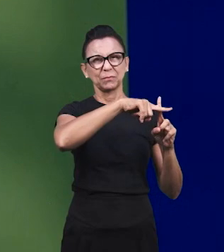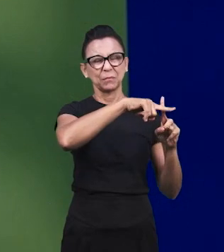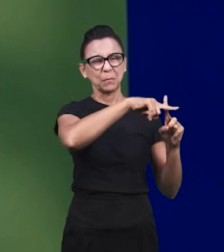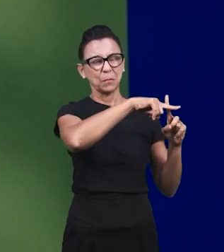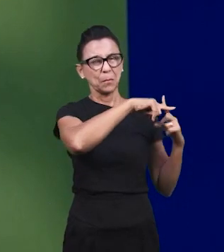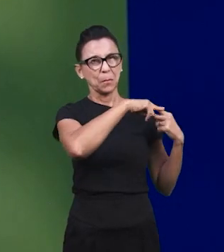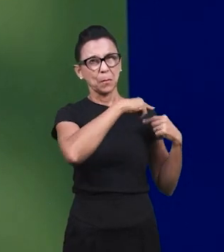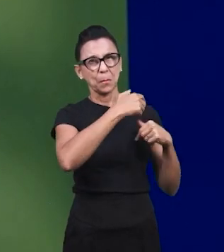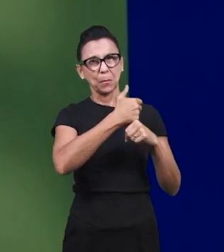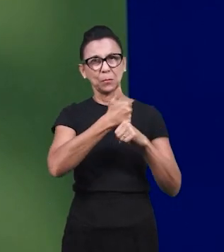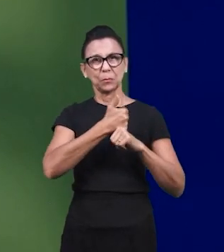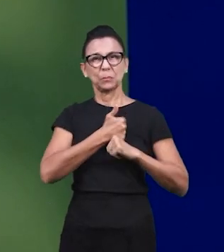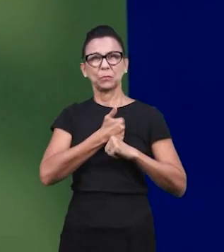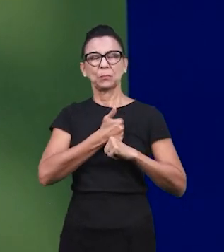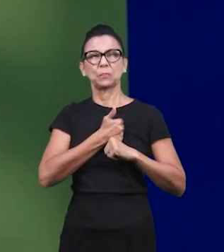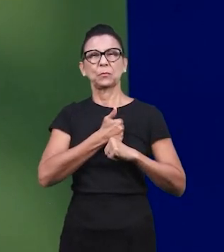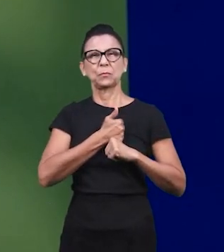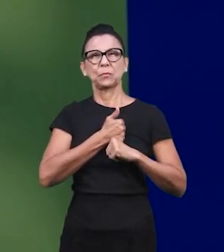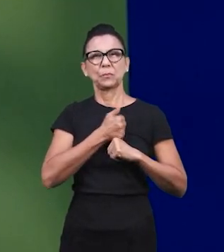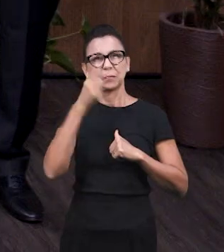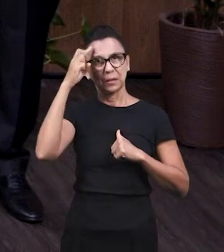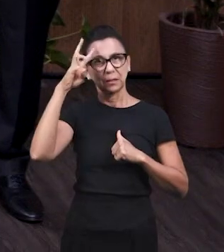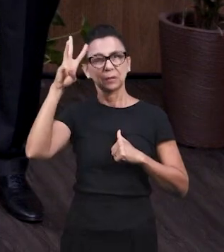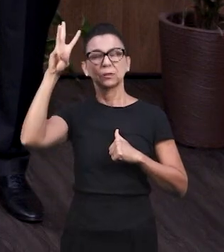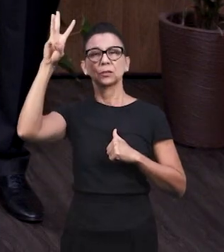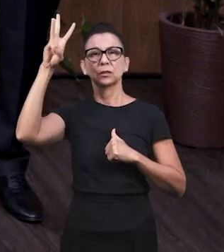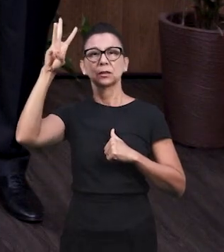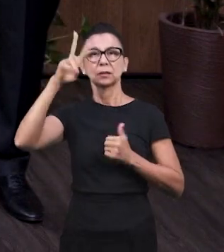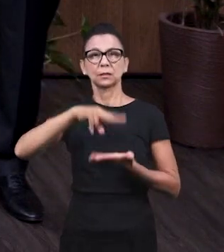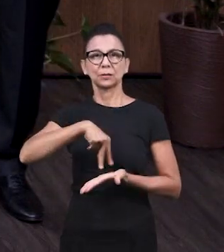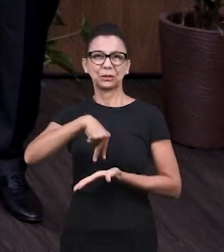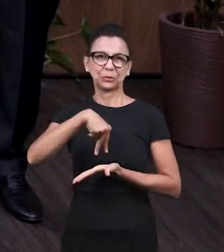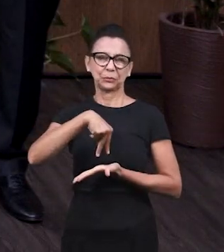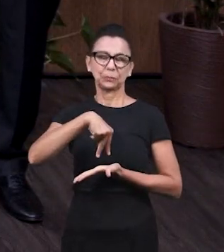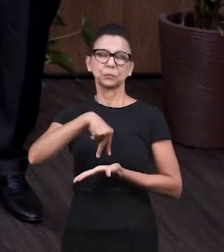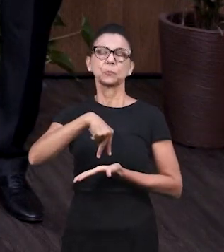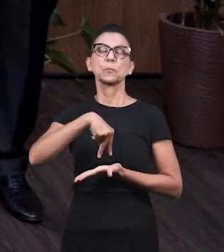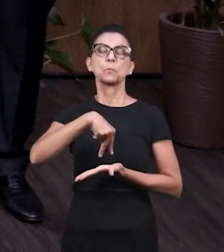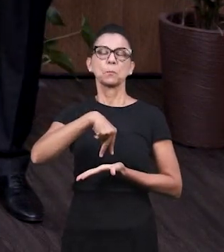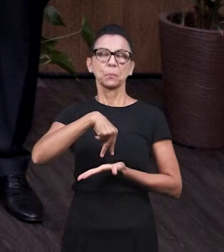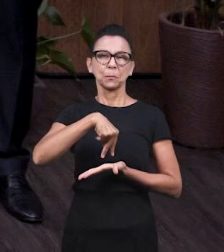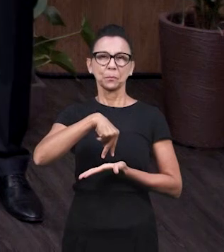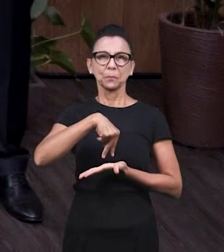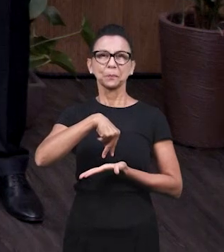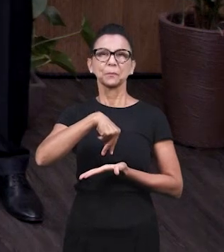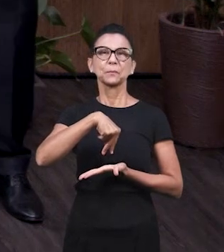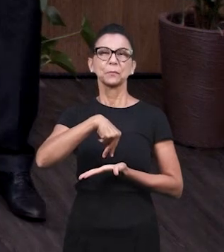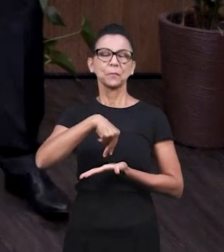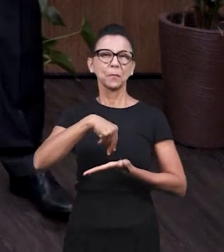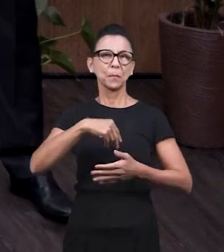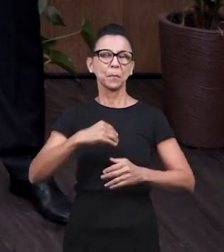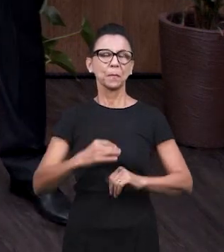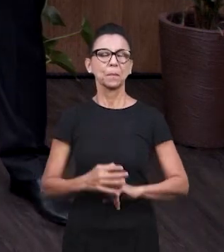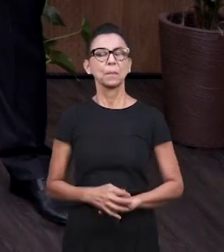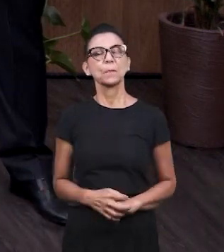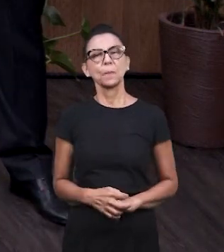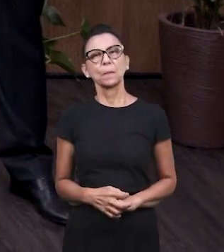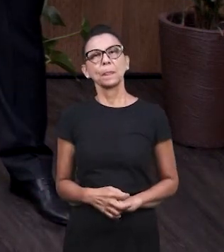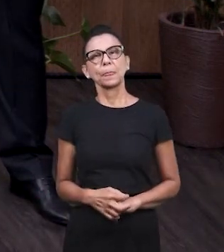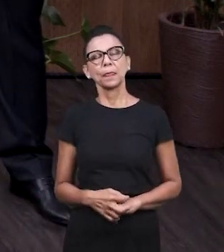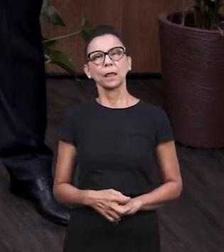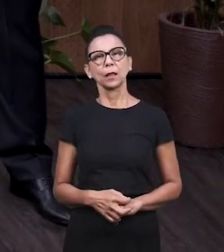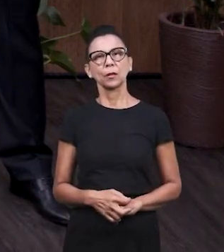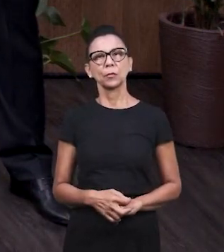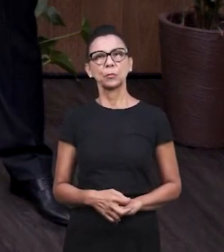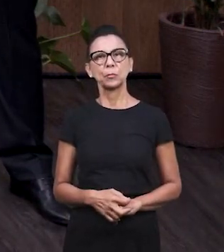jour, il est ressuscité. Gloire à Jésus. L'appel de Jésus, donc, pour le